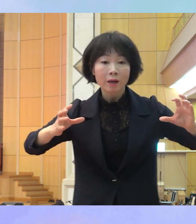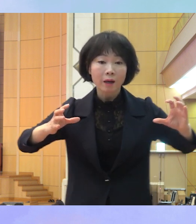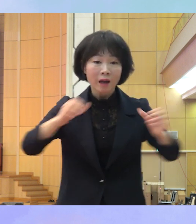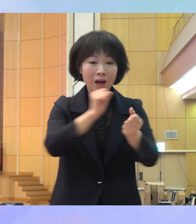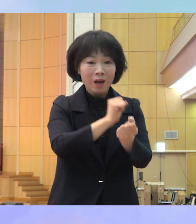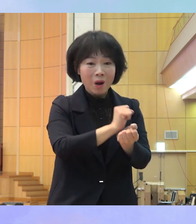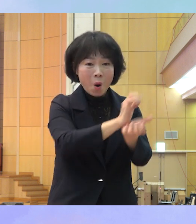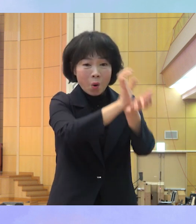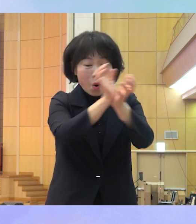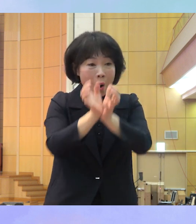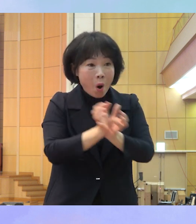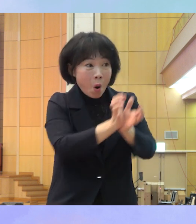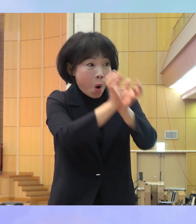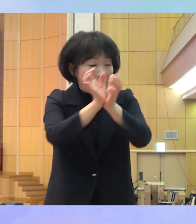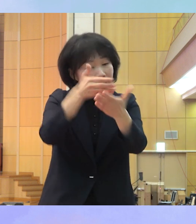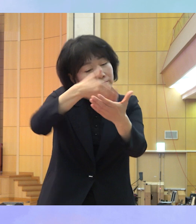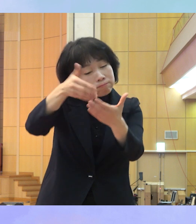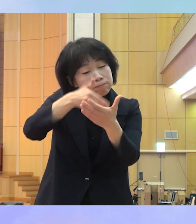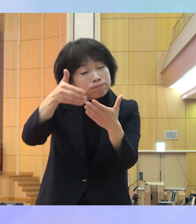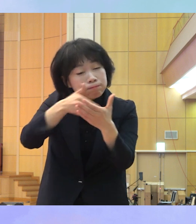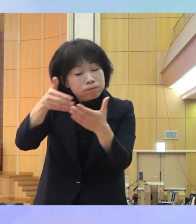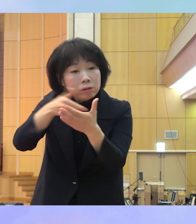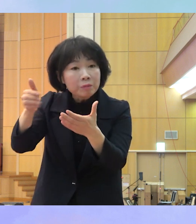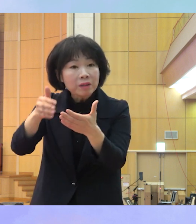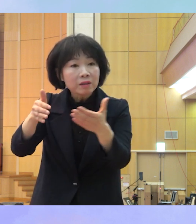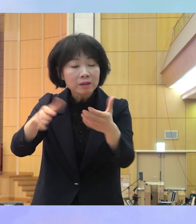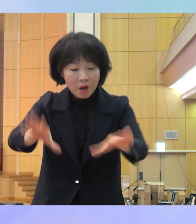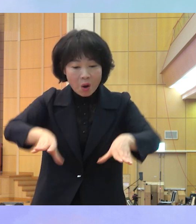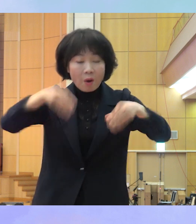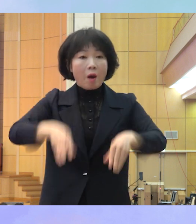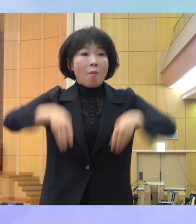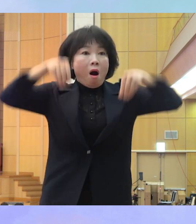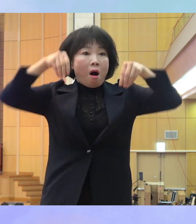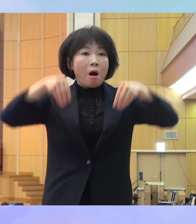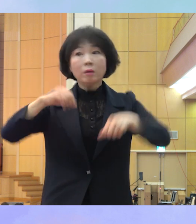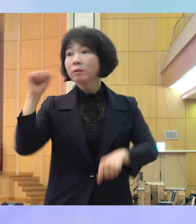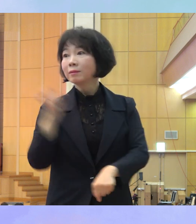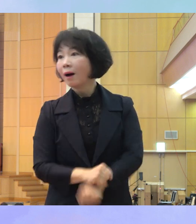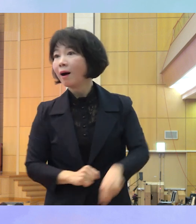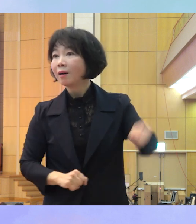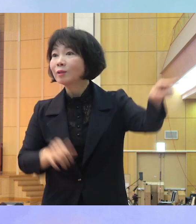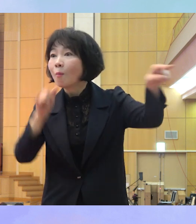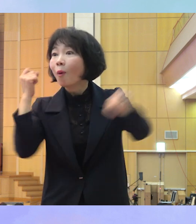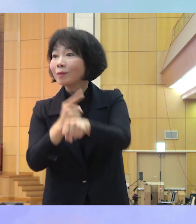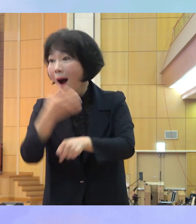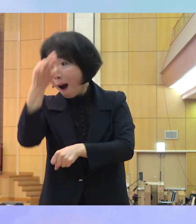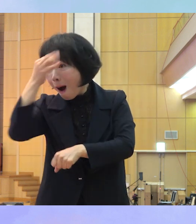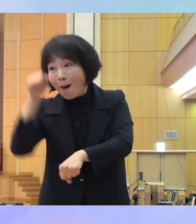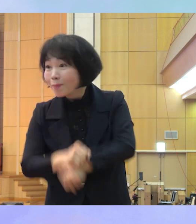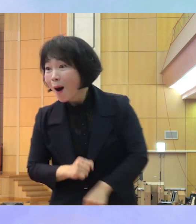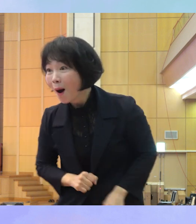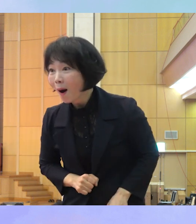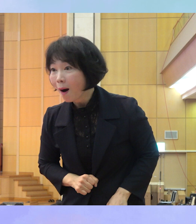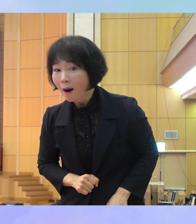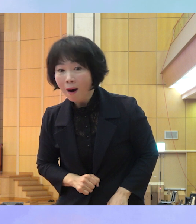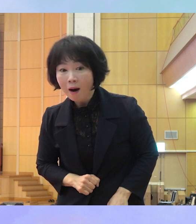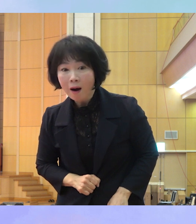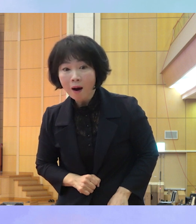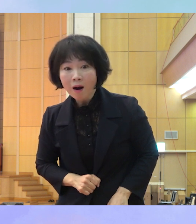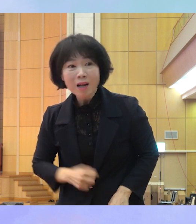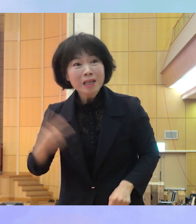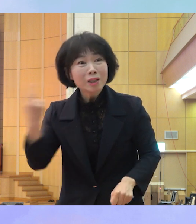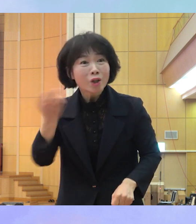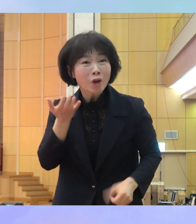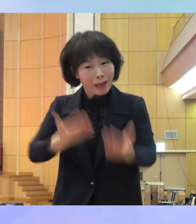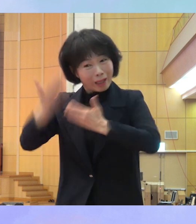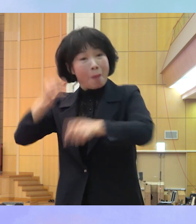그려진, 우리가 깔고 덮을 수 있는 요가 꽃으로 그려진